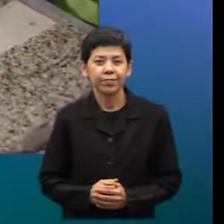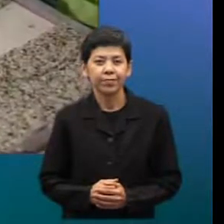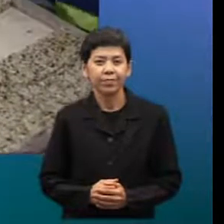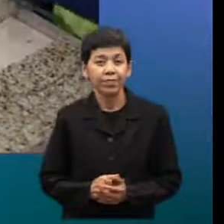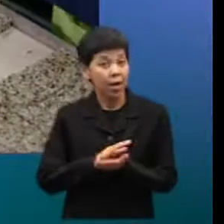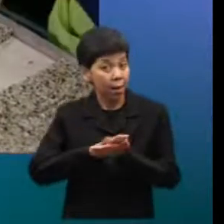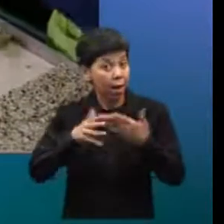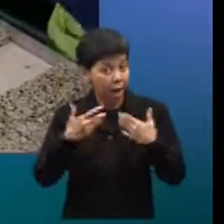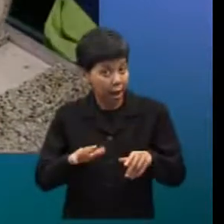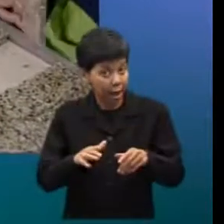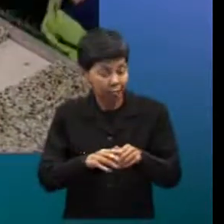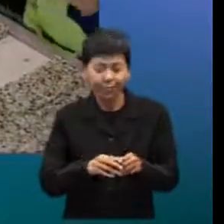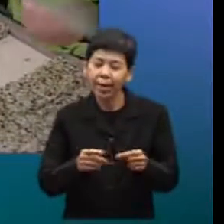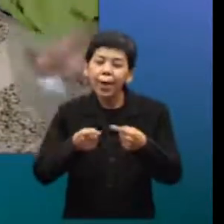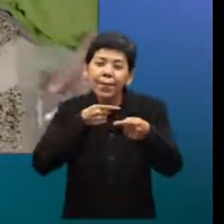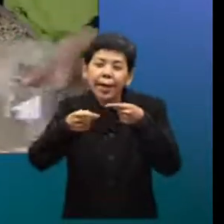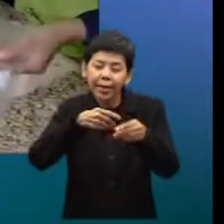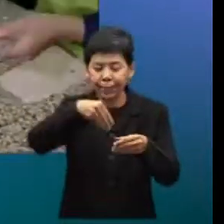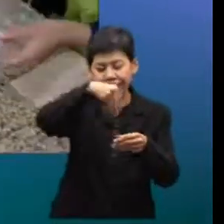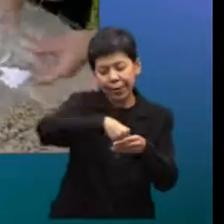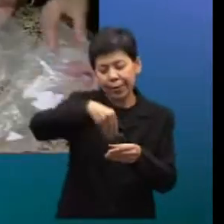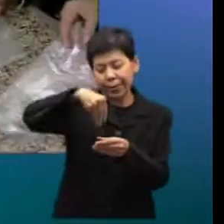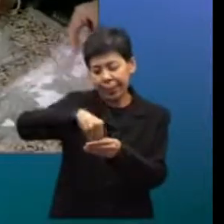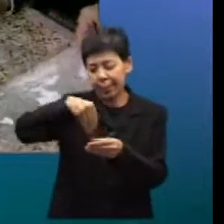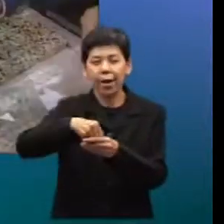จากนั้นบรรจุลงถุงเพื่อจำหน่ายได้ทันที